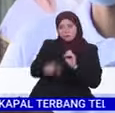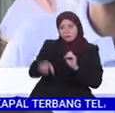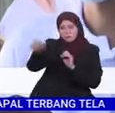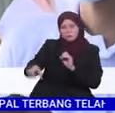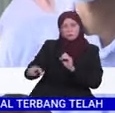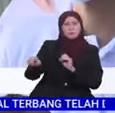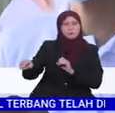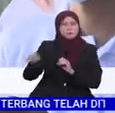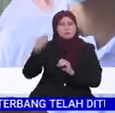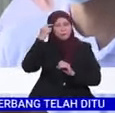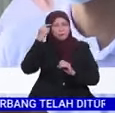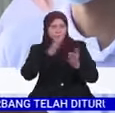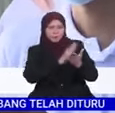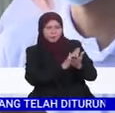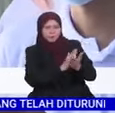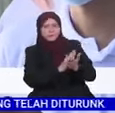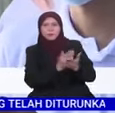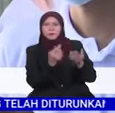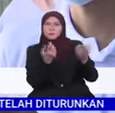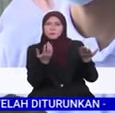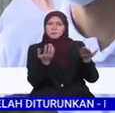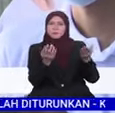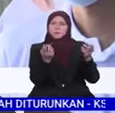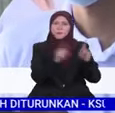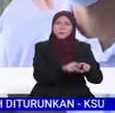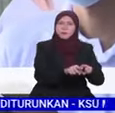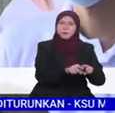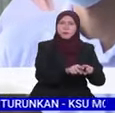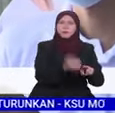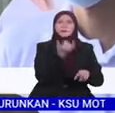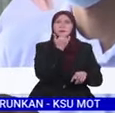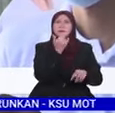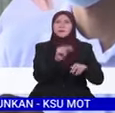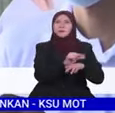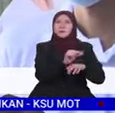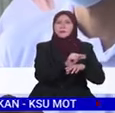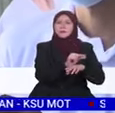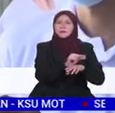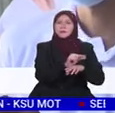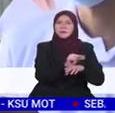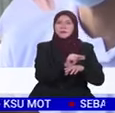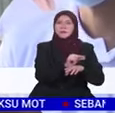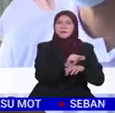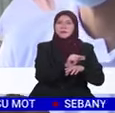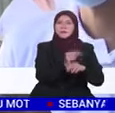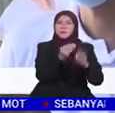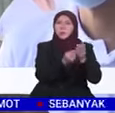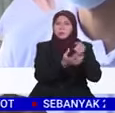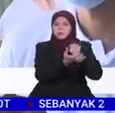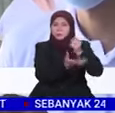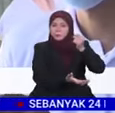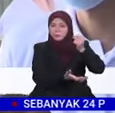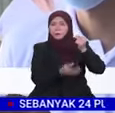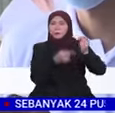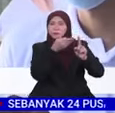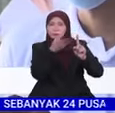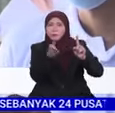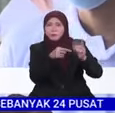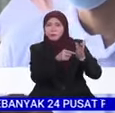yang mengisahkan berlakunya kebocoran besar ataupun penyalahgunaan nah adanya yang diberi